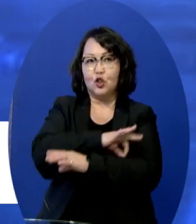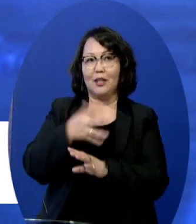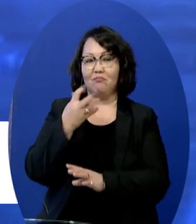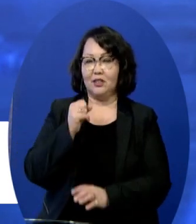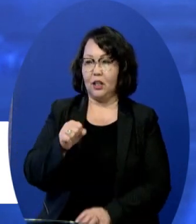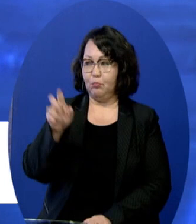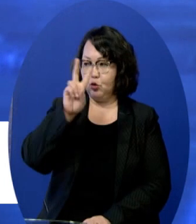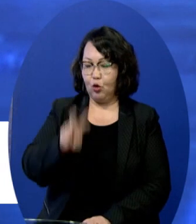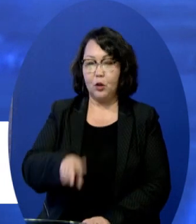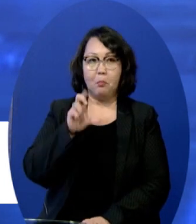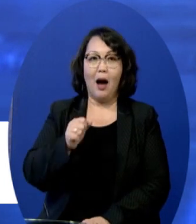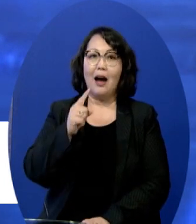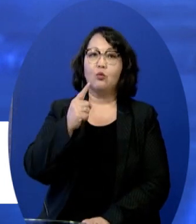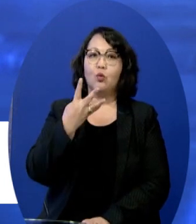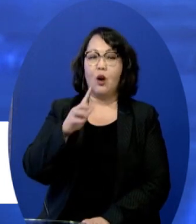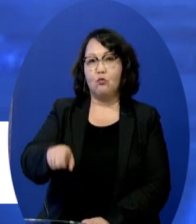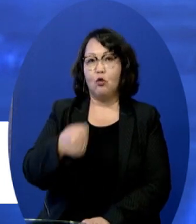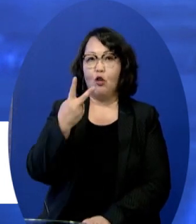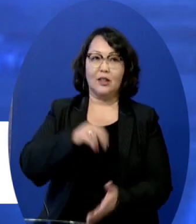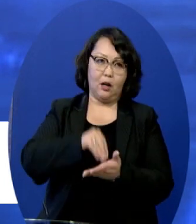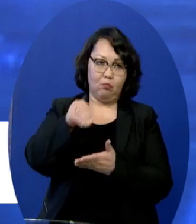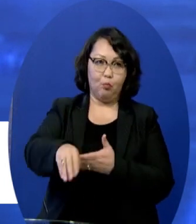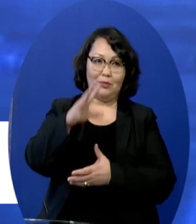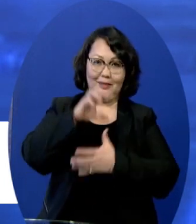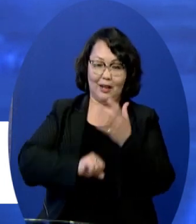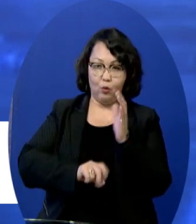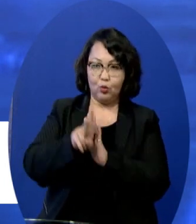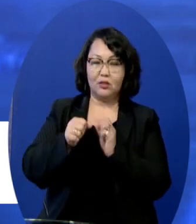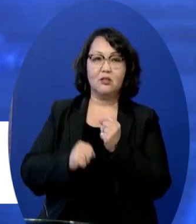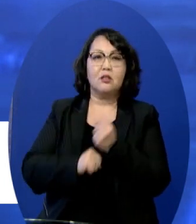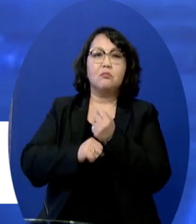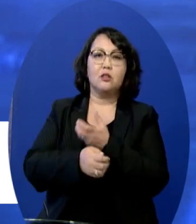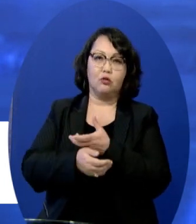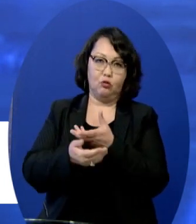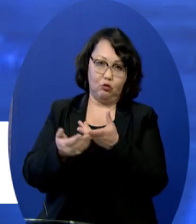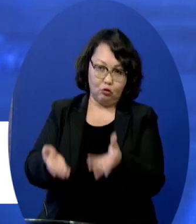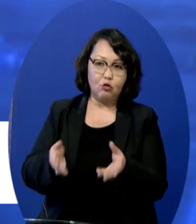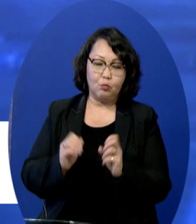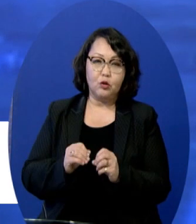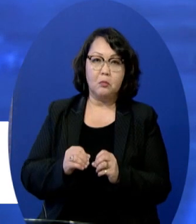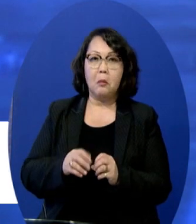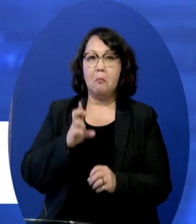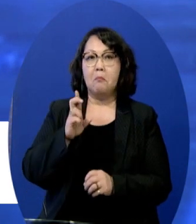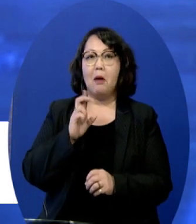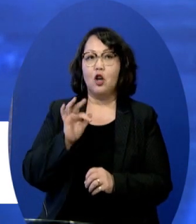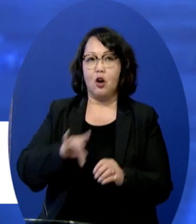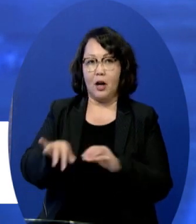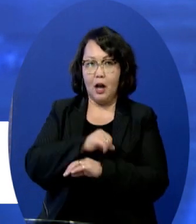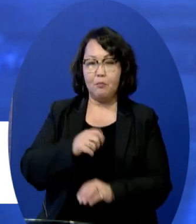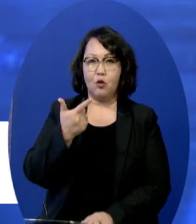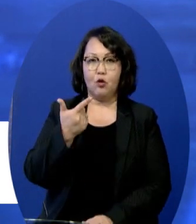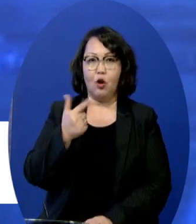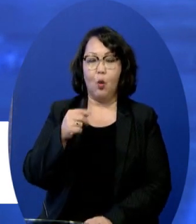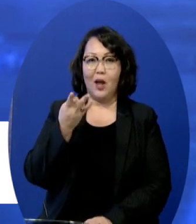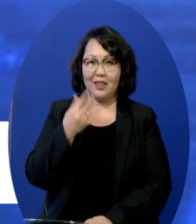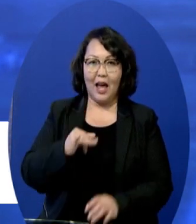нэг 14.2 тэрбум төгрөгийн санхүүжилтийг гаргахаар болсон. За Баянгар аймаг, Говьлтоо аймгийн зарим